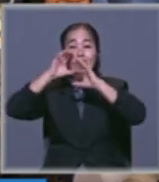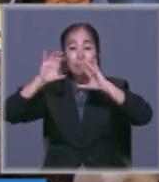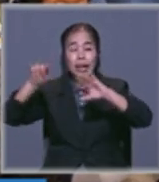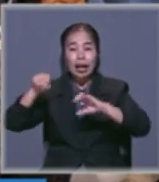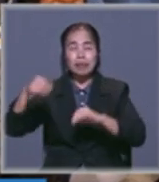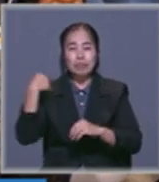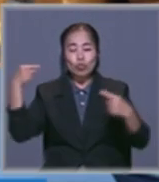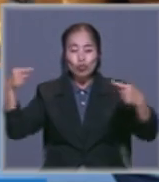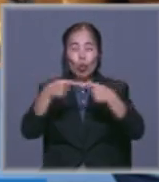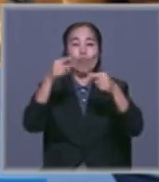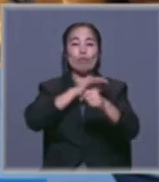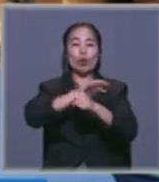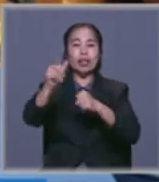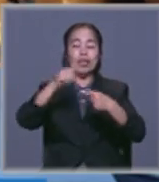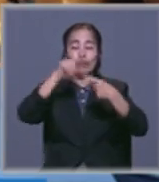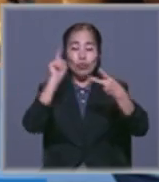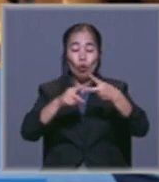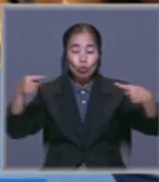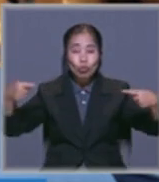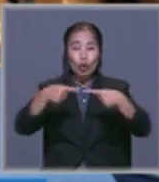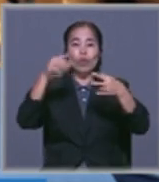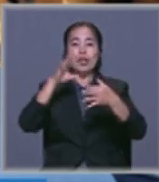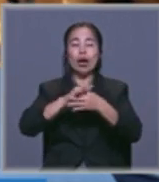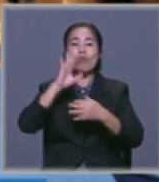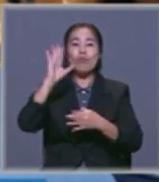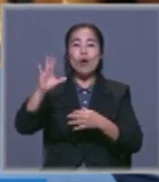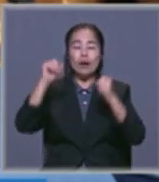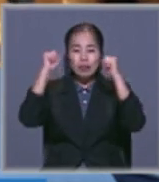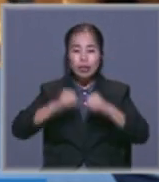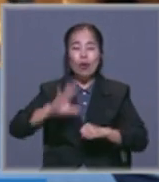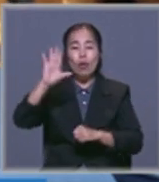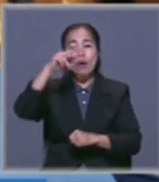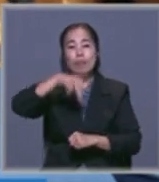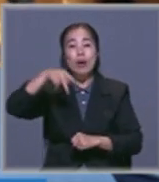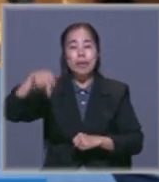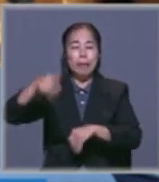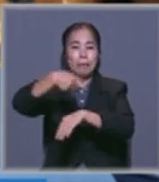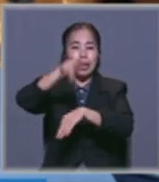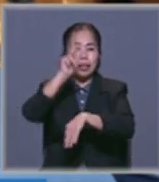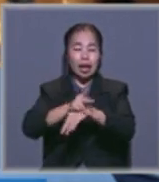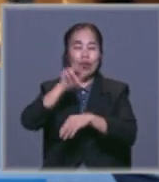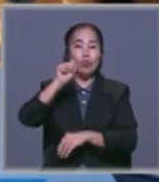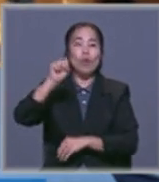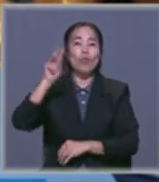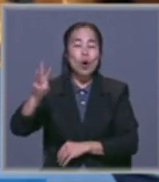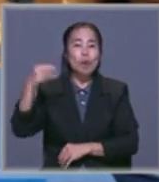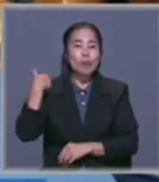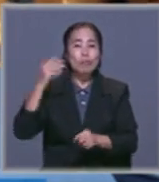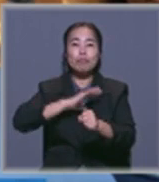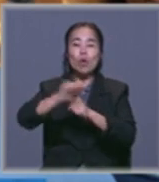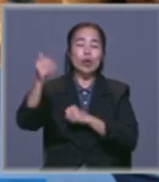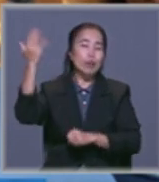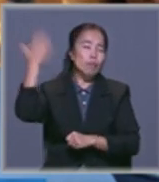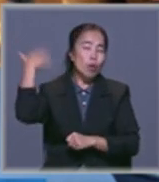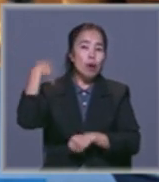ทธ์และไปตรงกันเป๊ะกับคำวินิจฉัยของคุณพรเพชรวิชิตชลชัยประธานวุฒิสมาชิกนะครับประธานวุฒิสภาซึ่งเคยเป็นประ